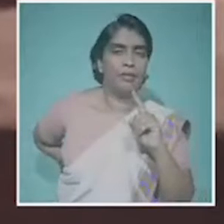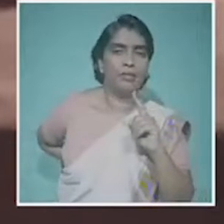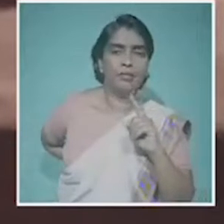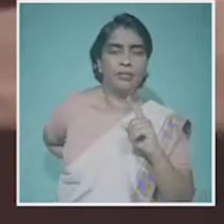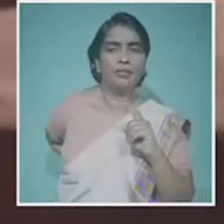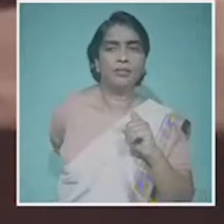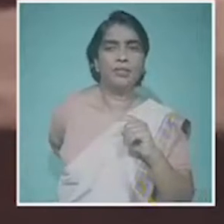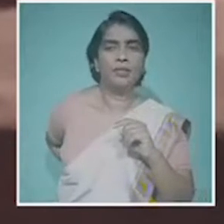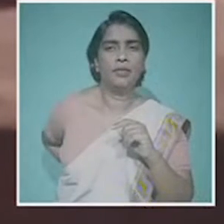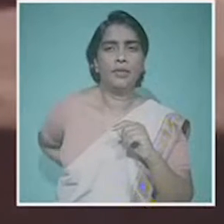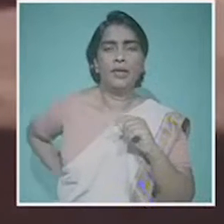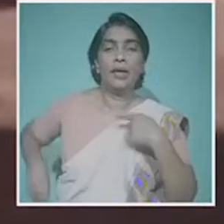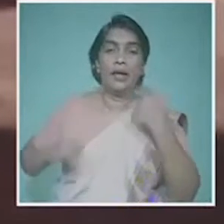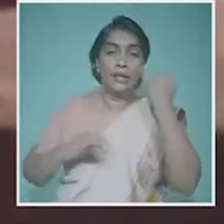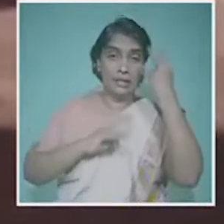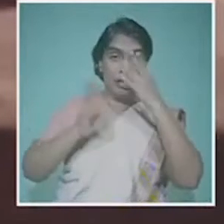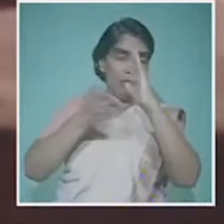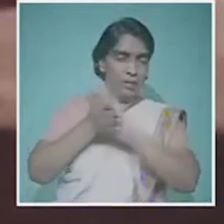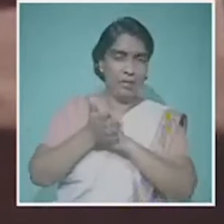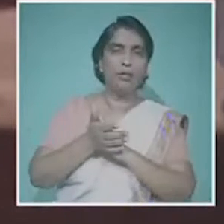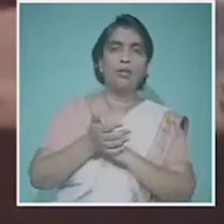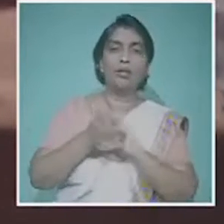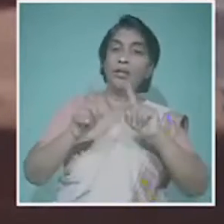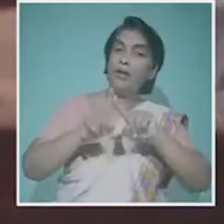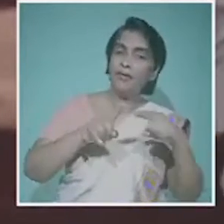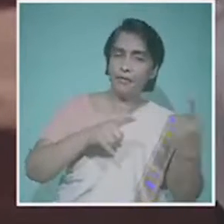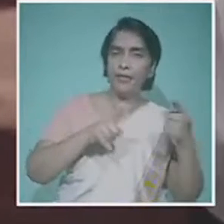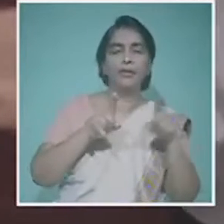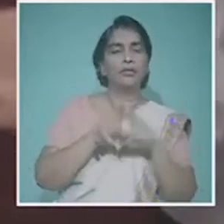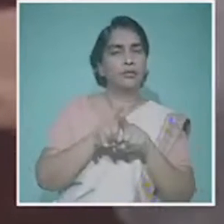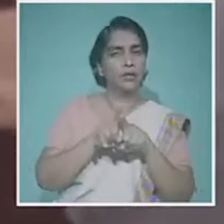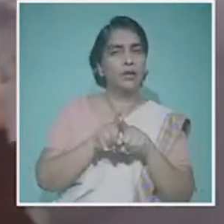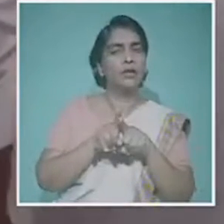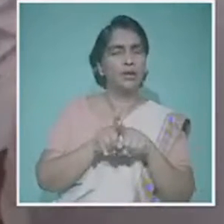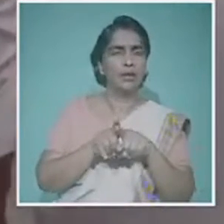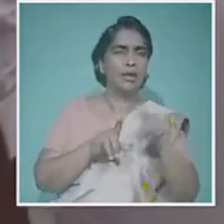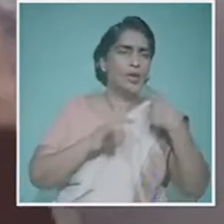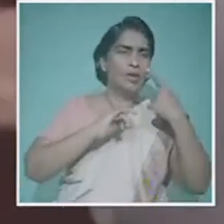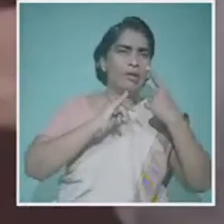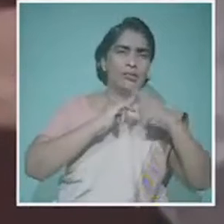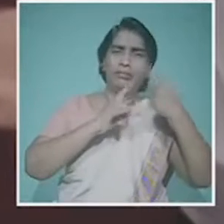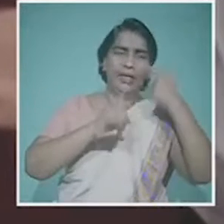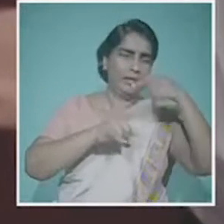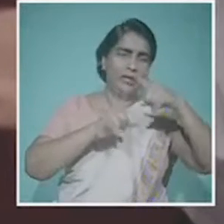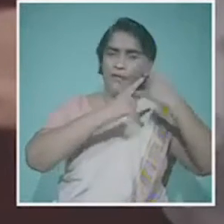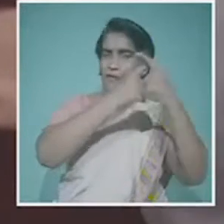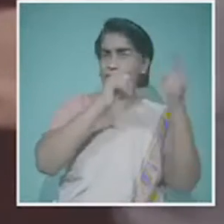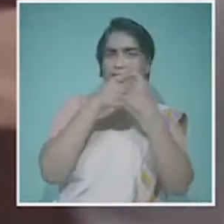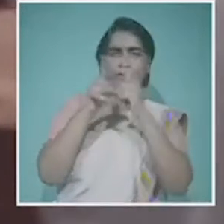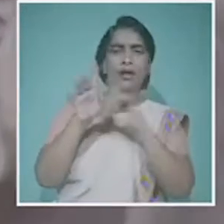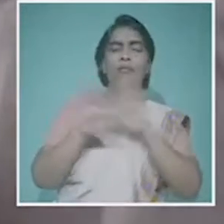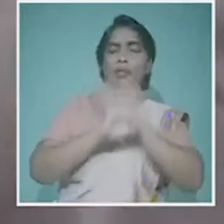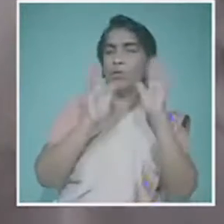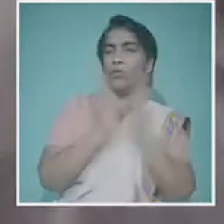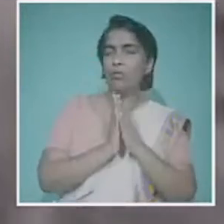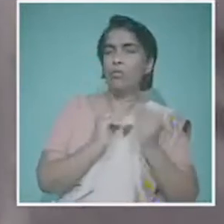එක විදියට පාවිච්චි කරන සිංගප්පූර් ෆ්ලැට්ස්. රිෆයින් ප්‍රොඩක්ට් වලට වෙනම ඉන්ඩෙක්ස් එකක් තියෙනවා, ක්‍රූඩ් වලට වෙනම ඉන්ඩෙක්ස් එකක් තියෙනවා. මේක ගත්තම